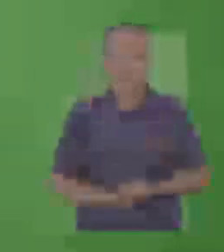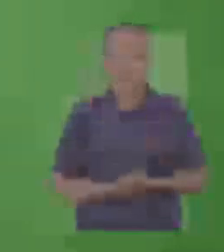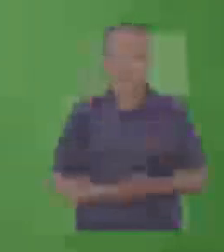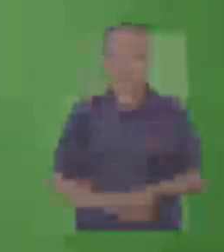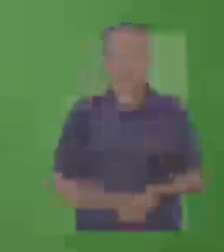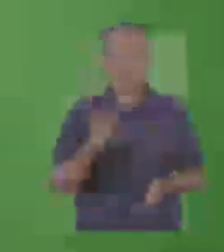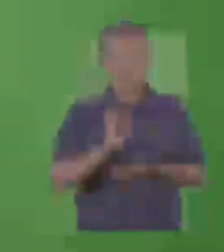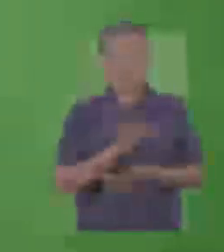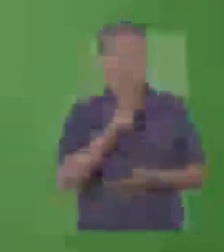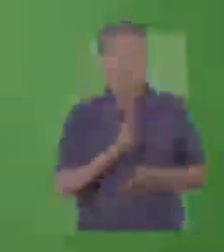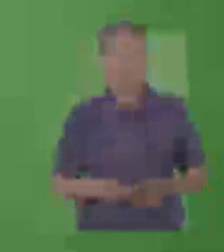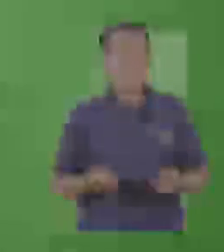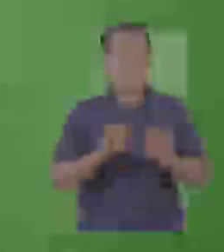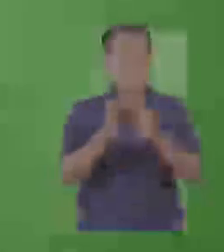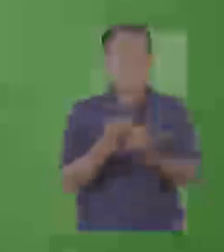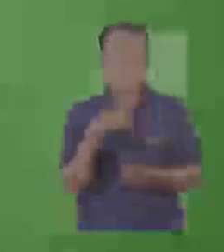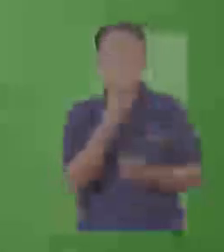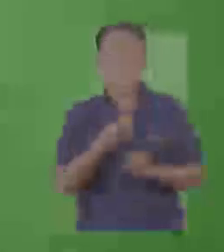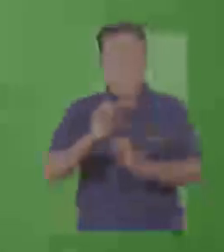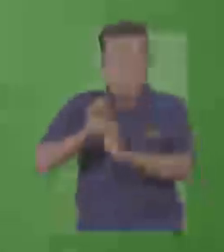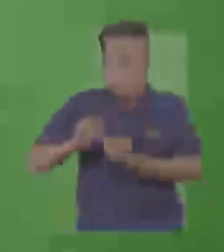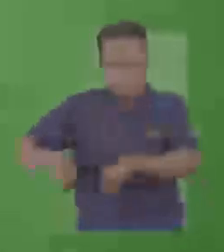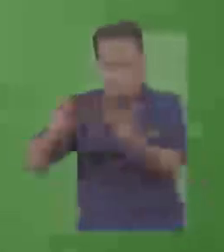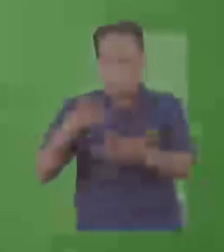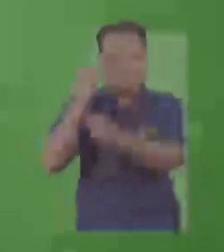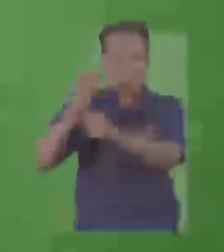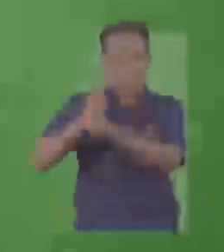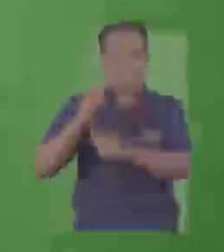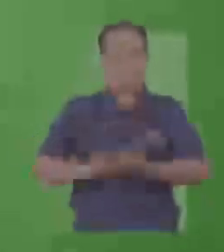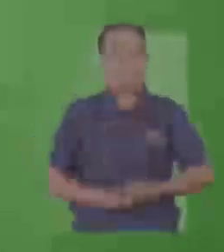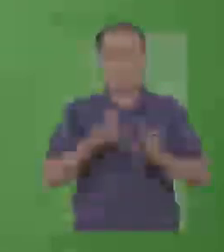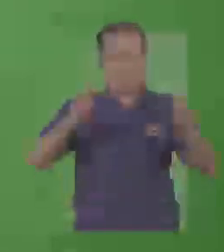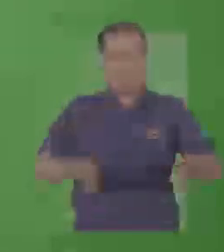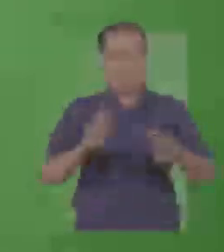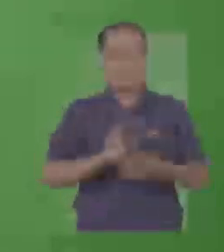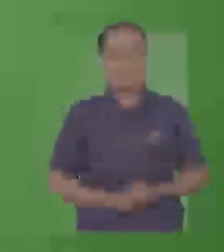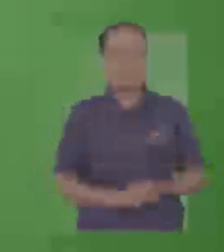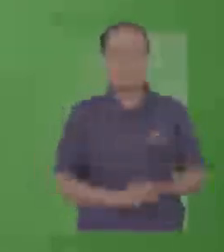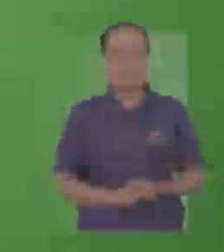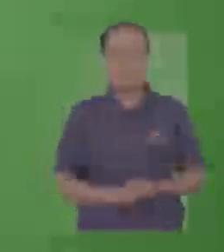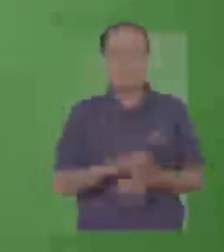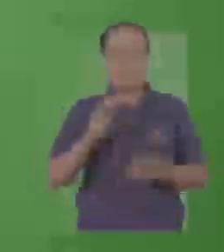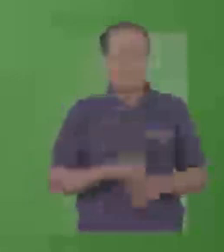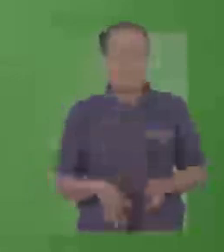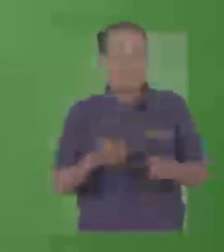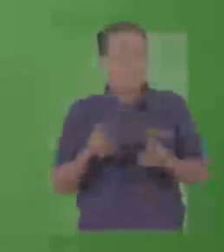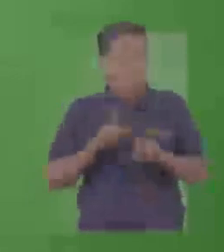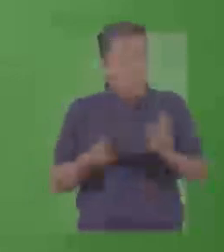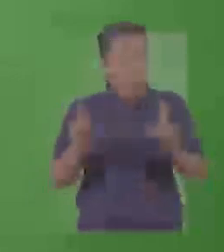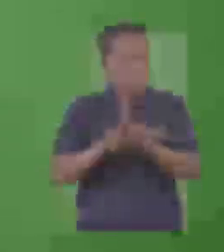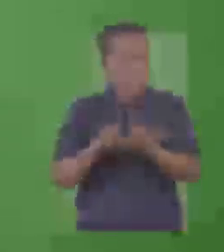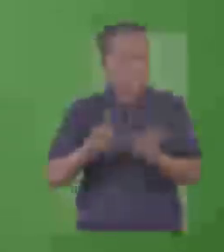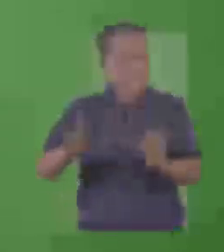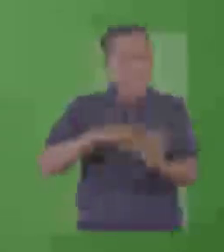créatrices d'emplois qui participent au développement des entreprises, des multinationales en